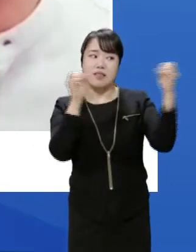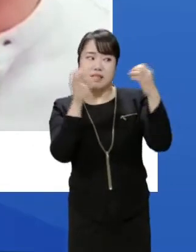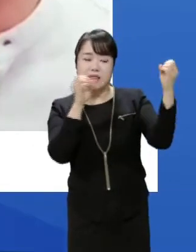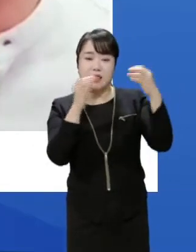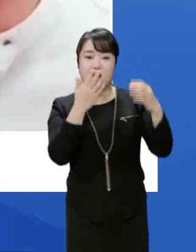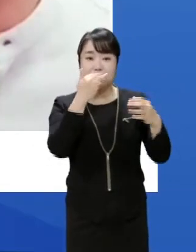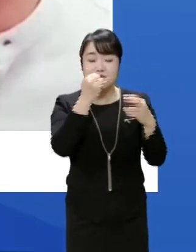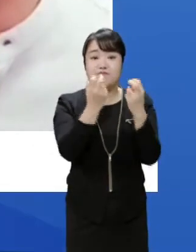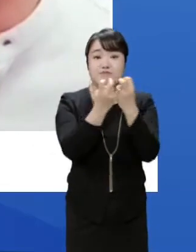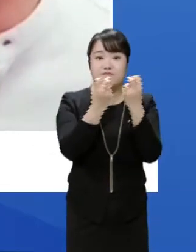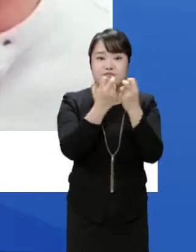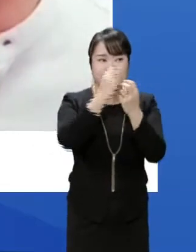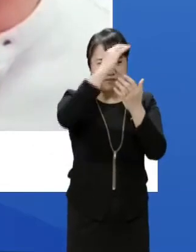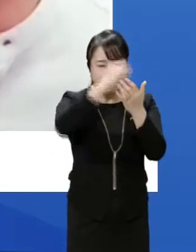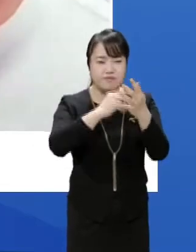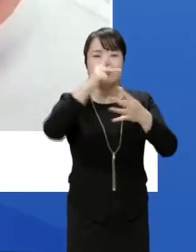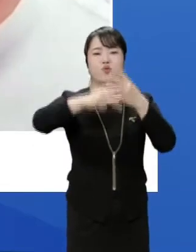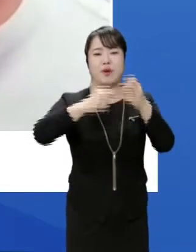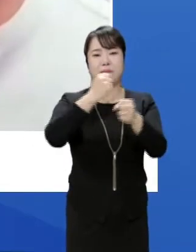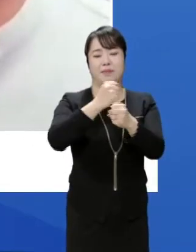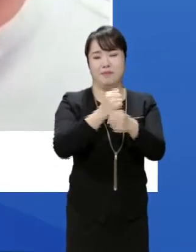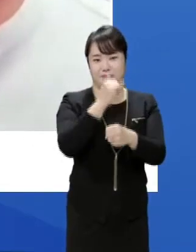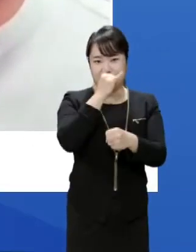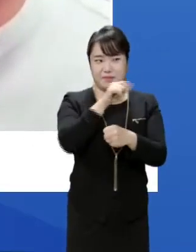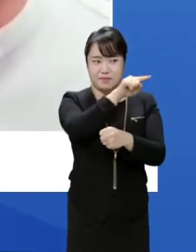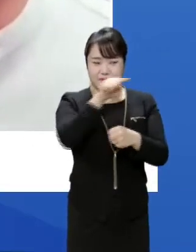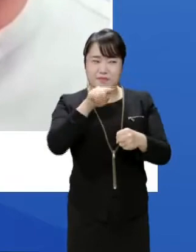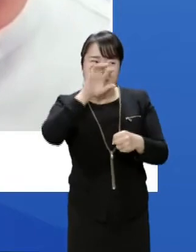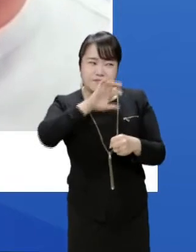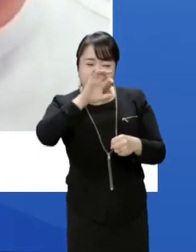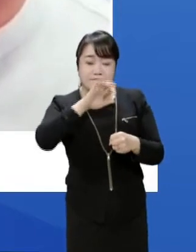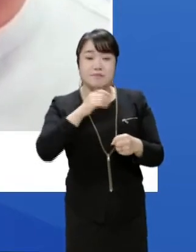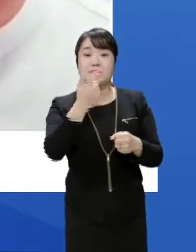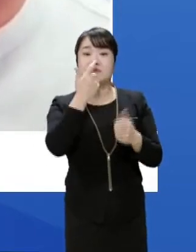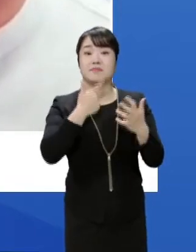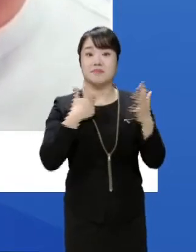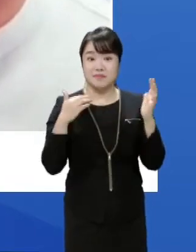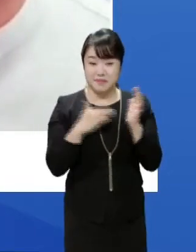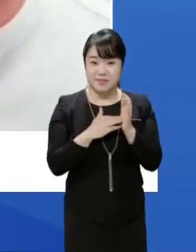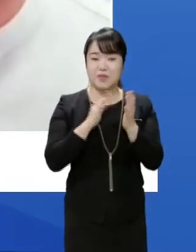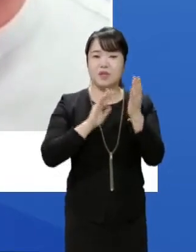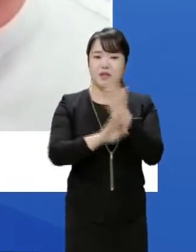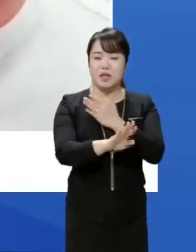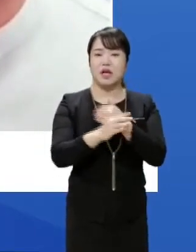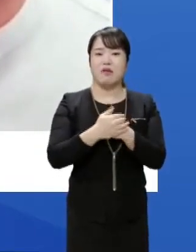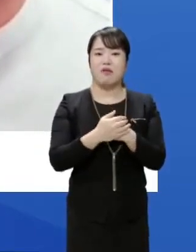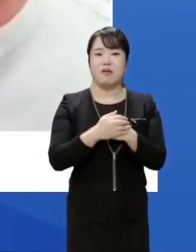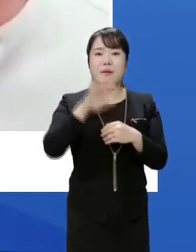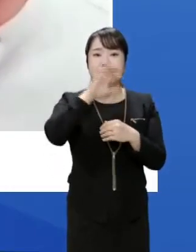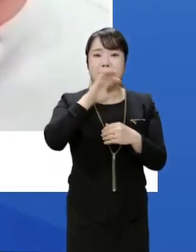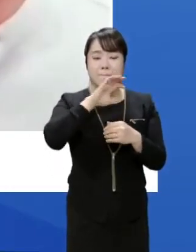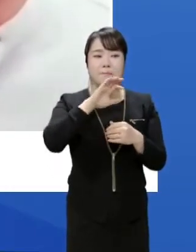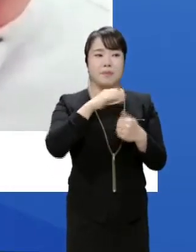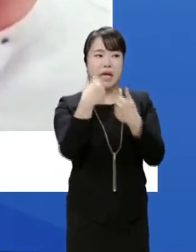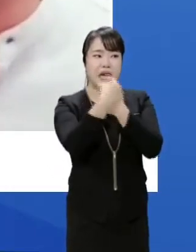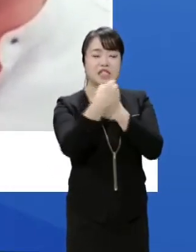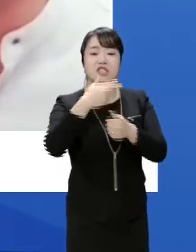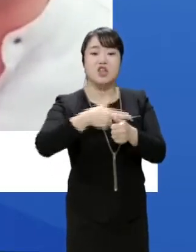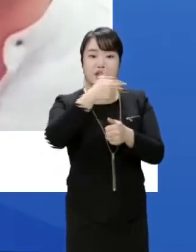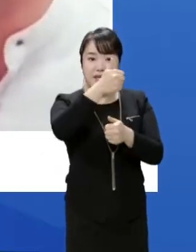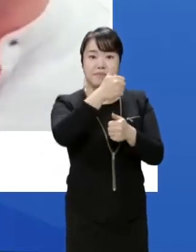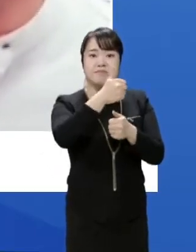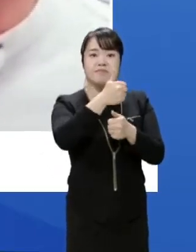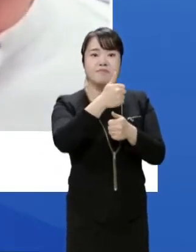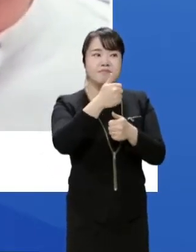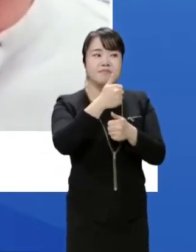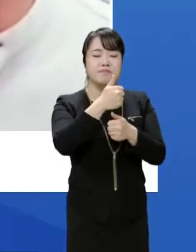이렇게 연결되어 있거든요. 그래서 이두 가지 시스템에 대한 연수를 받았고요. 그리고 이 시스템을 지원하는 지원단 선생님들께도 네,